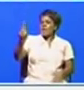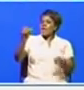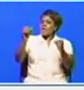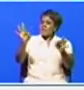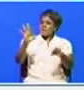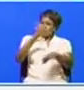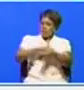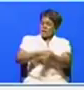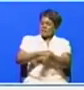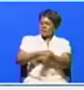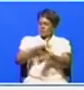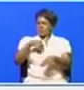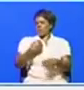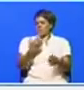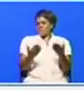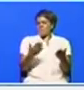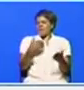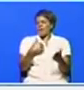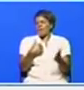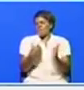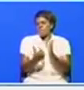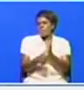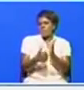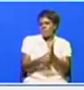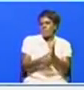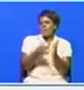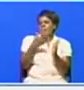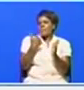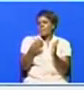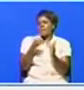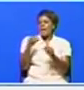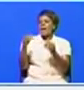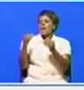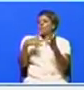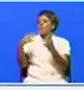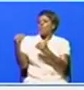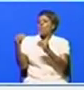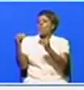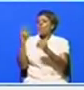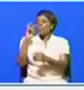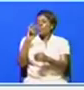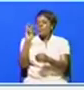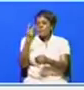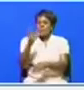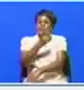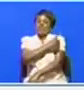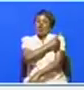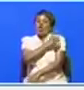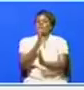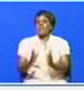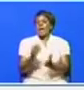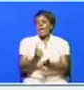uko kwenye hiyo hali, ni vizuri uone daktari. ni vizuri uongee na watu, watu